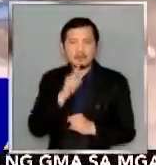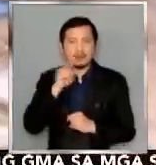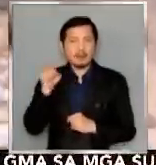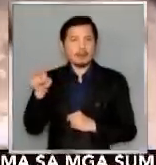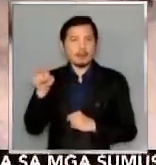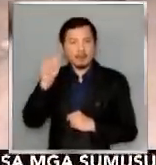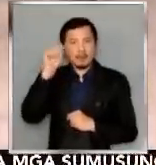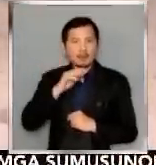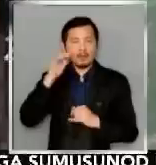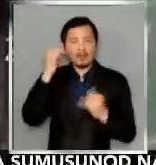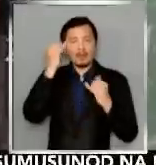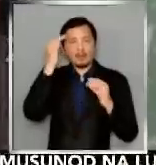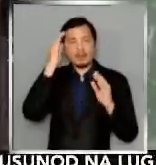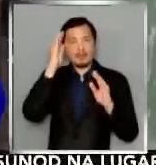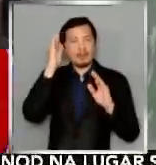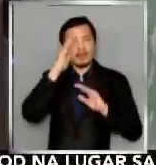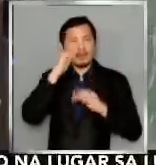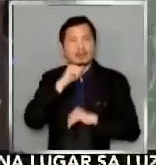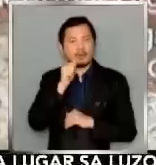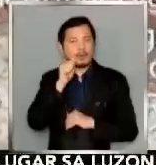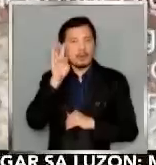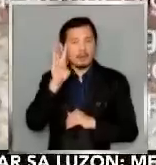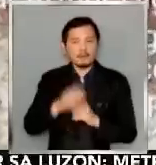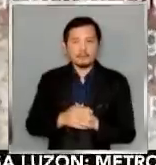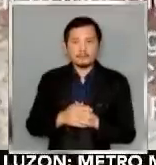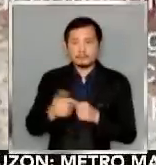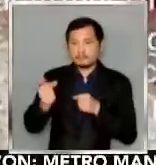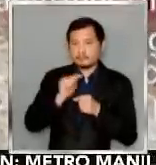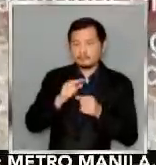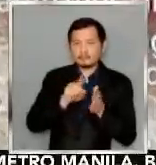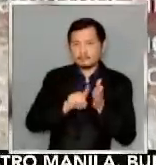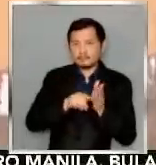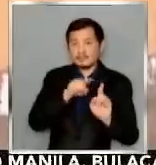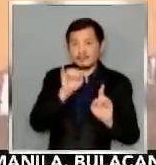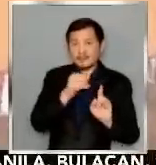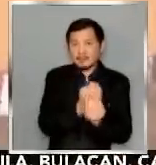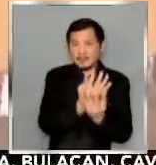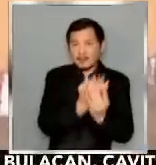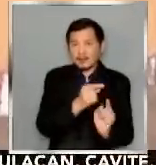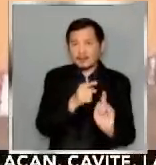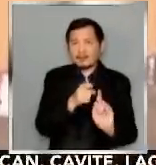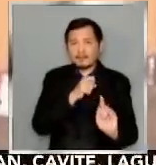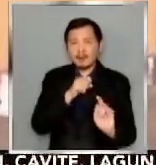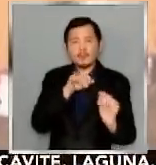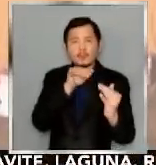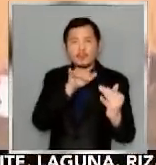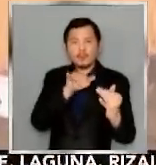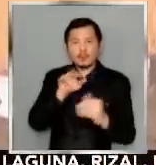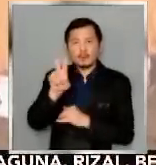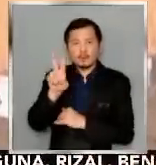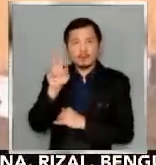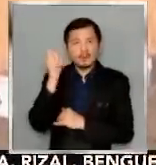Explosive Ordnance Division, hinihinalang gamit pa noong World War II ang 66mm mortar. Pero aktibo ito at maaari